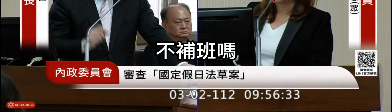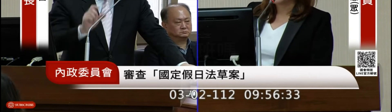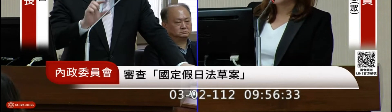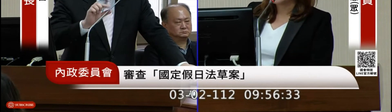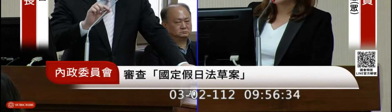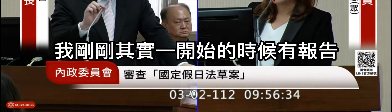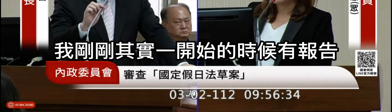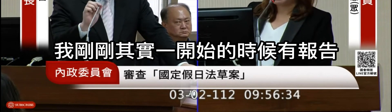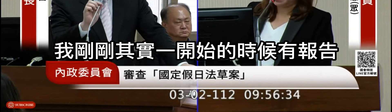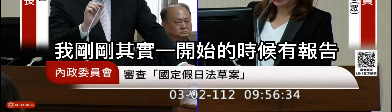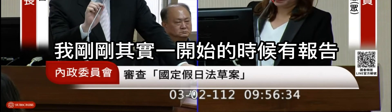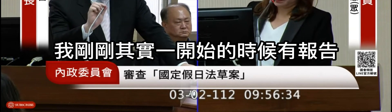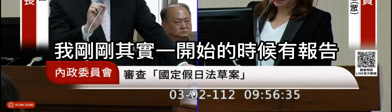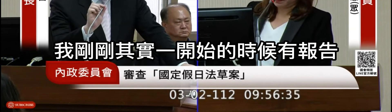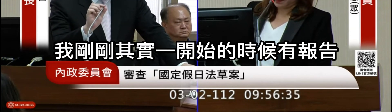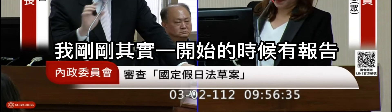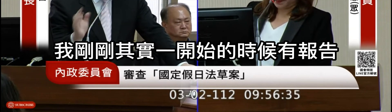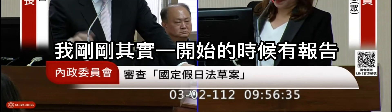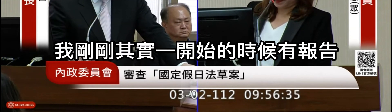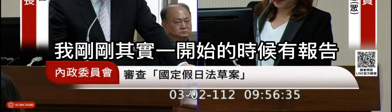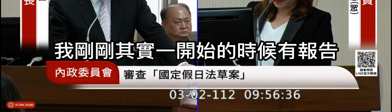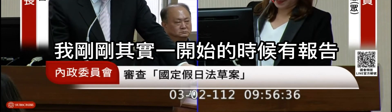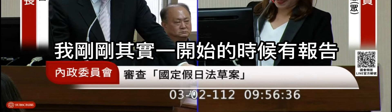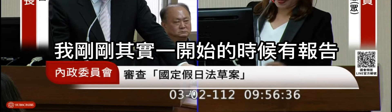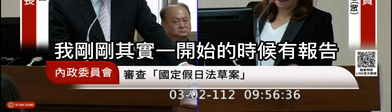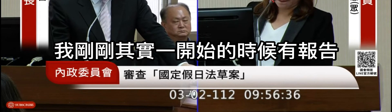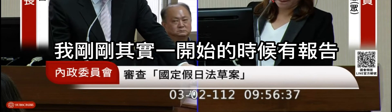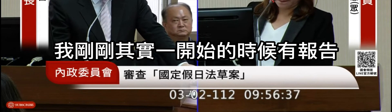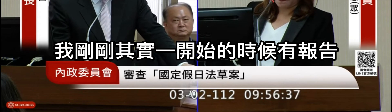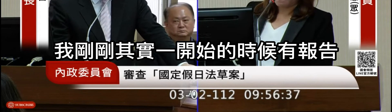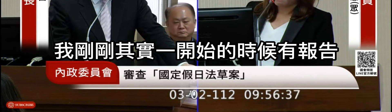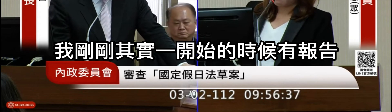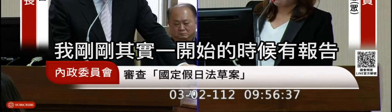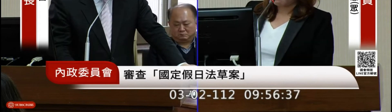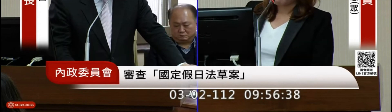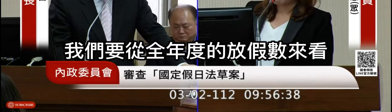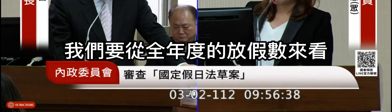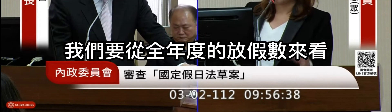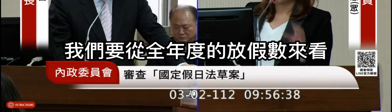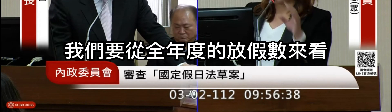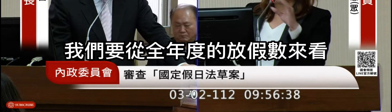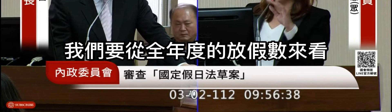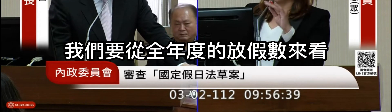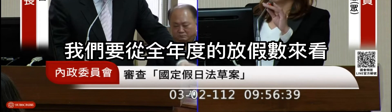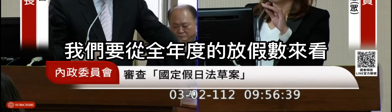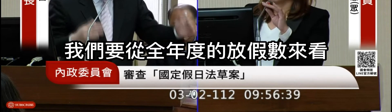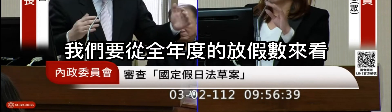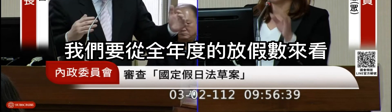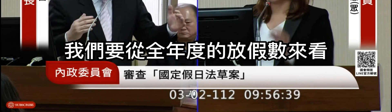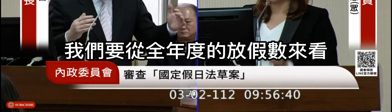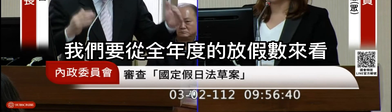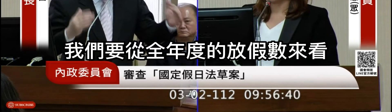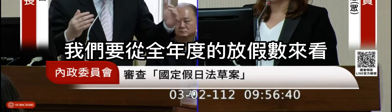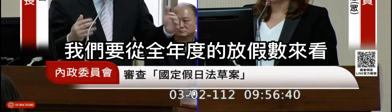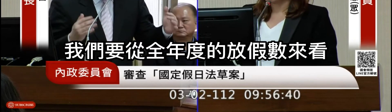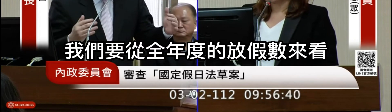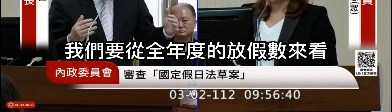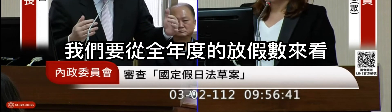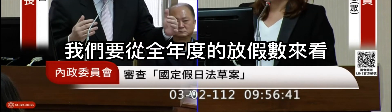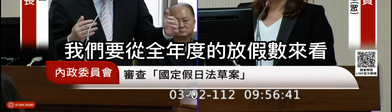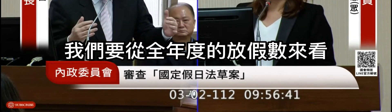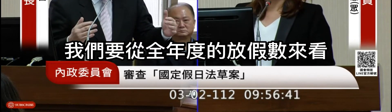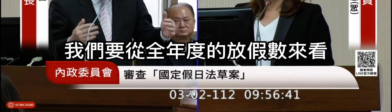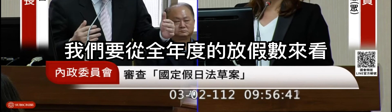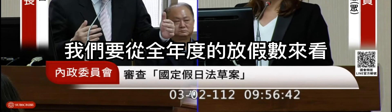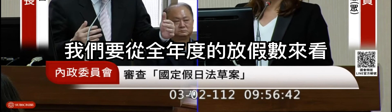吗？ 我刚刚其实一开始的时候有报告啊，我们要从全年度的